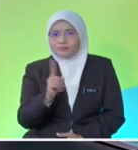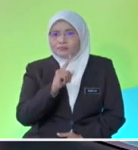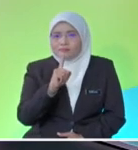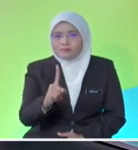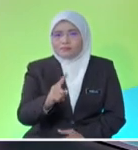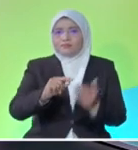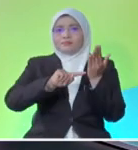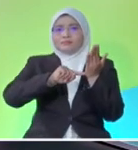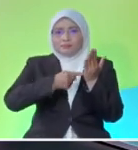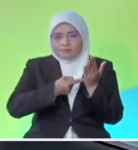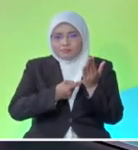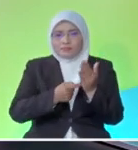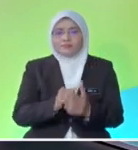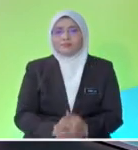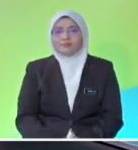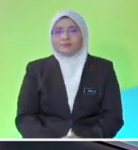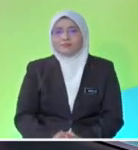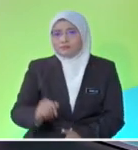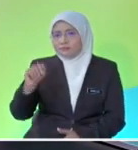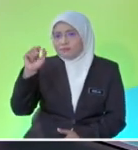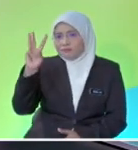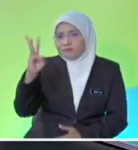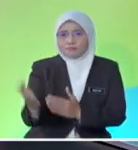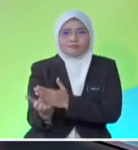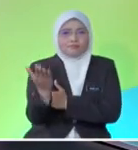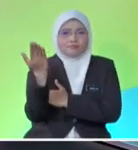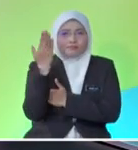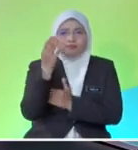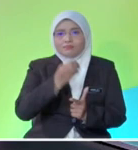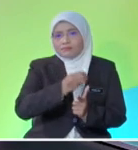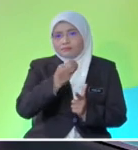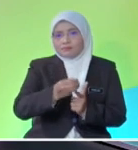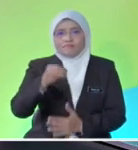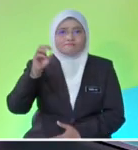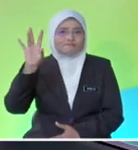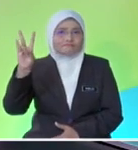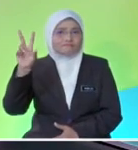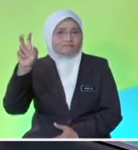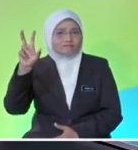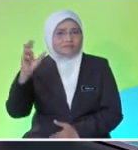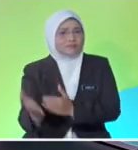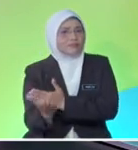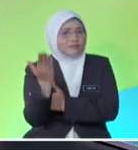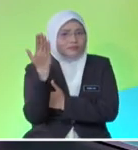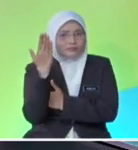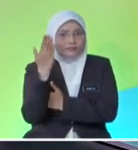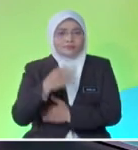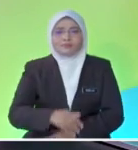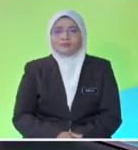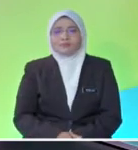dulu? 6 pagi ke 7 setengah pagi? Mana yang datang dulu? 6 ke 7